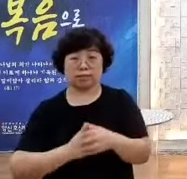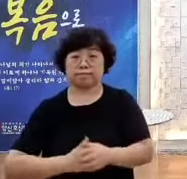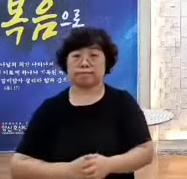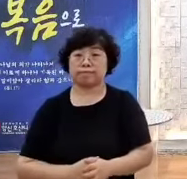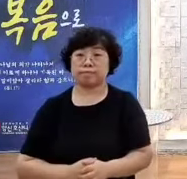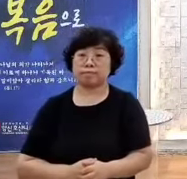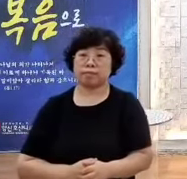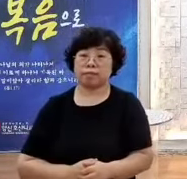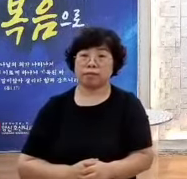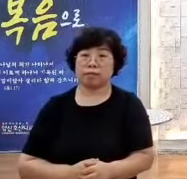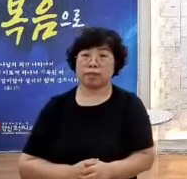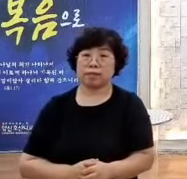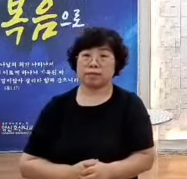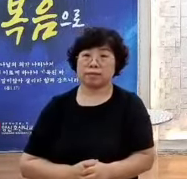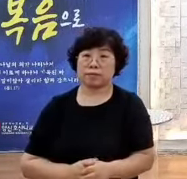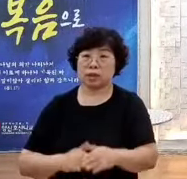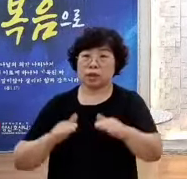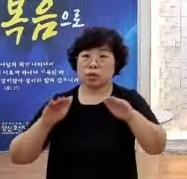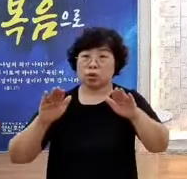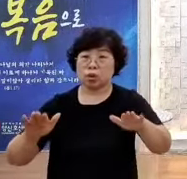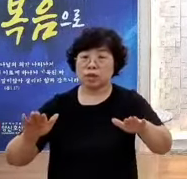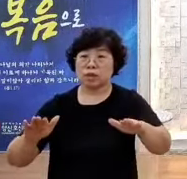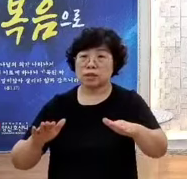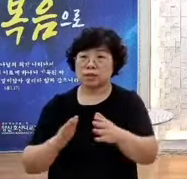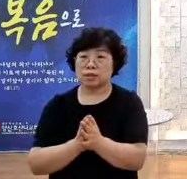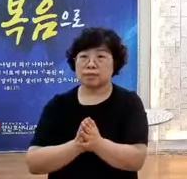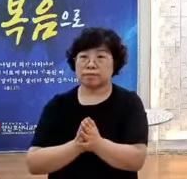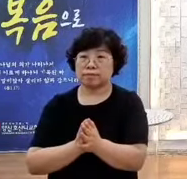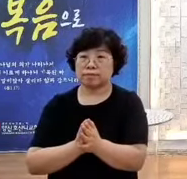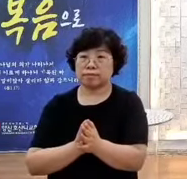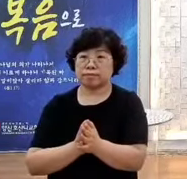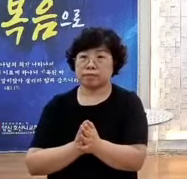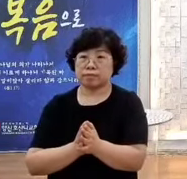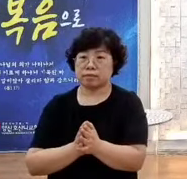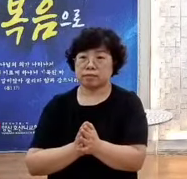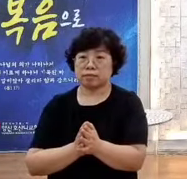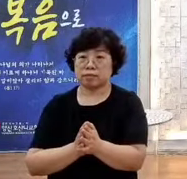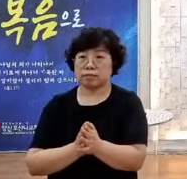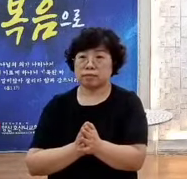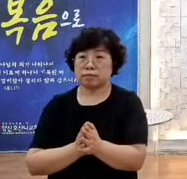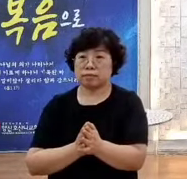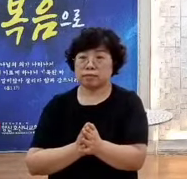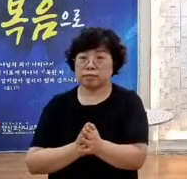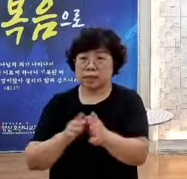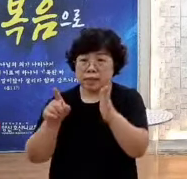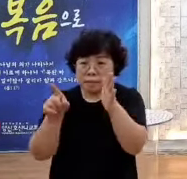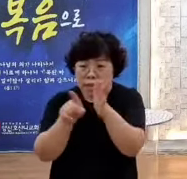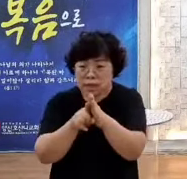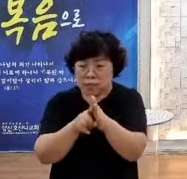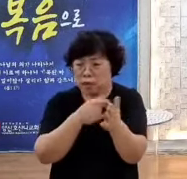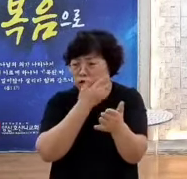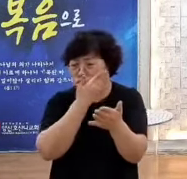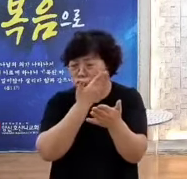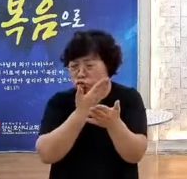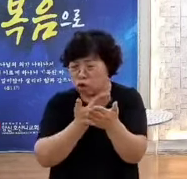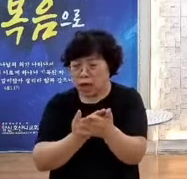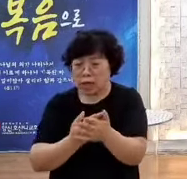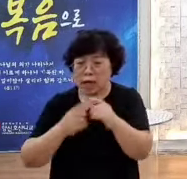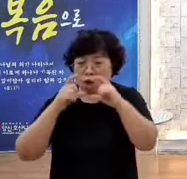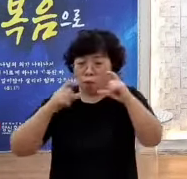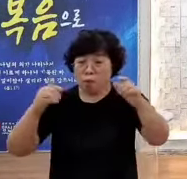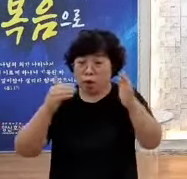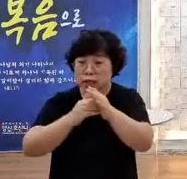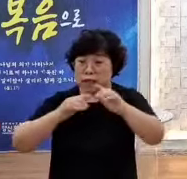오늘은 이 명제가 너무 중요한데 그렇게 끝난 게 아니라 그래서 그 믿음의 결과, 즉